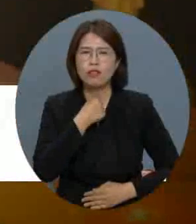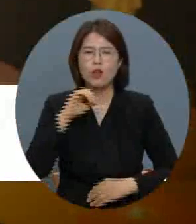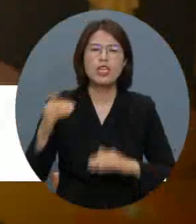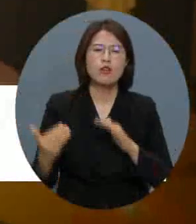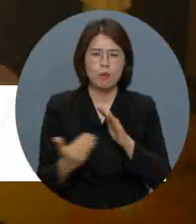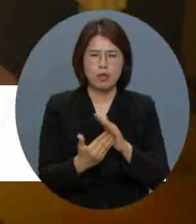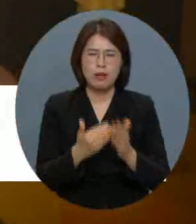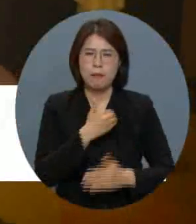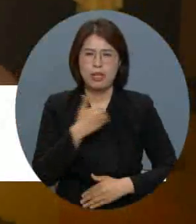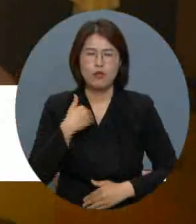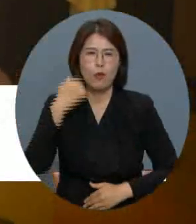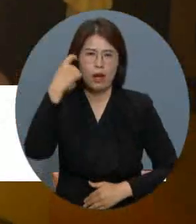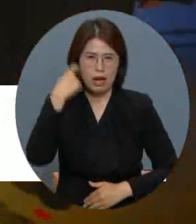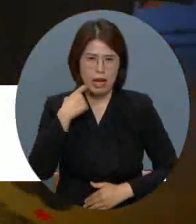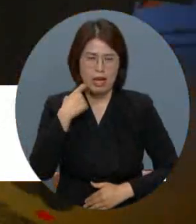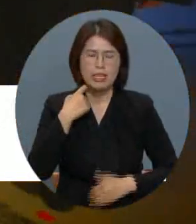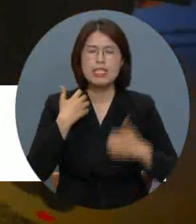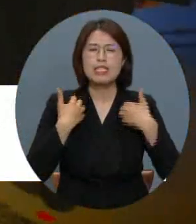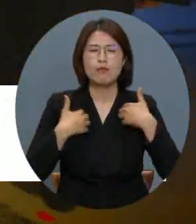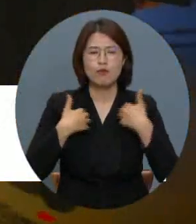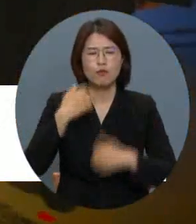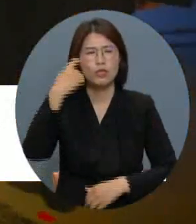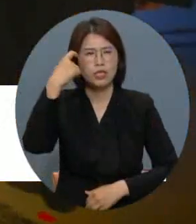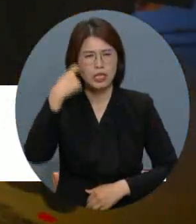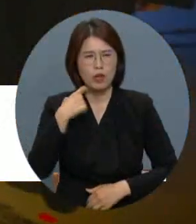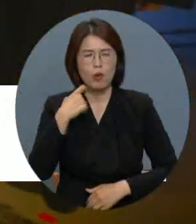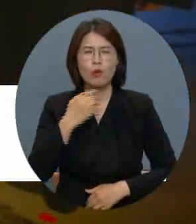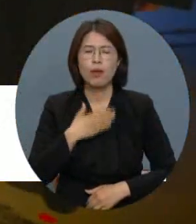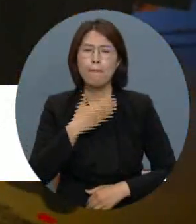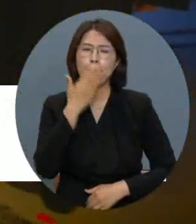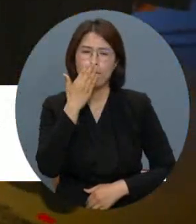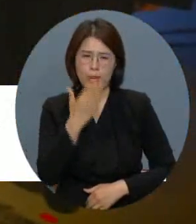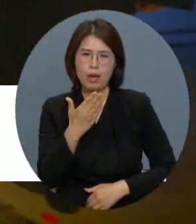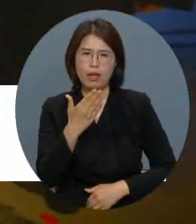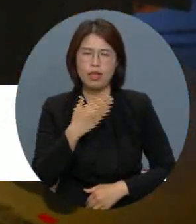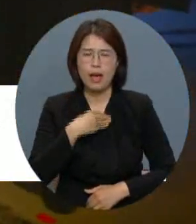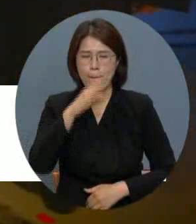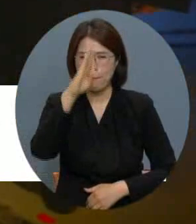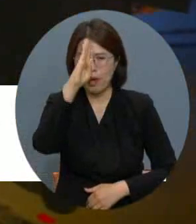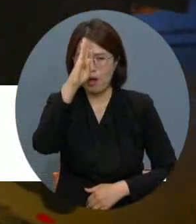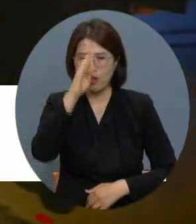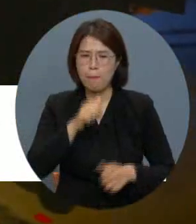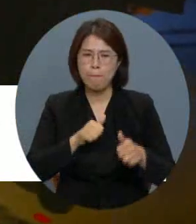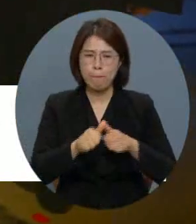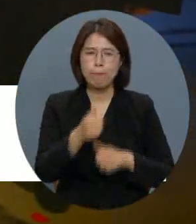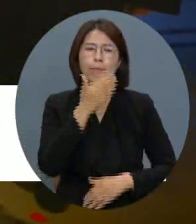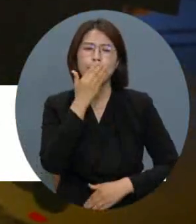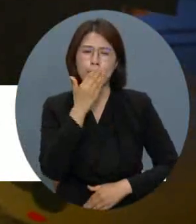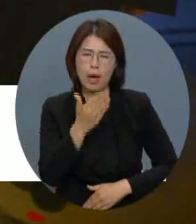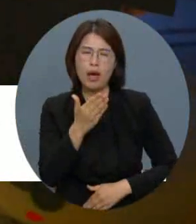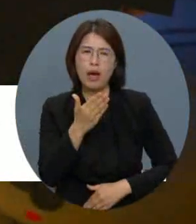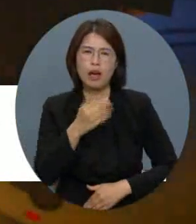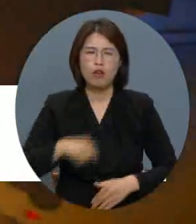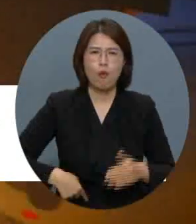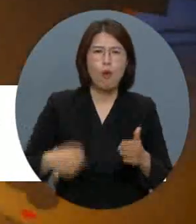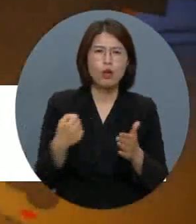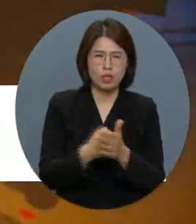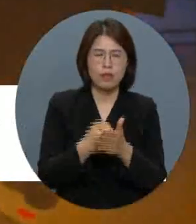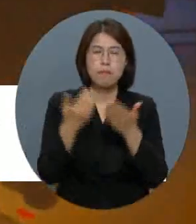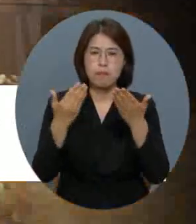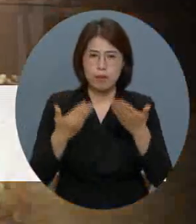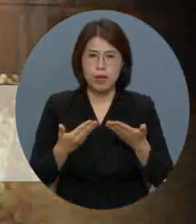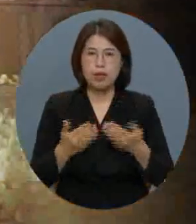정말 최고의 만족감, 기쁨도 느끼고 그리고 나는 할 수 있다, 이제 나는 이제 병도 이길 수 있다는 용기도 얻고